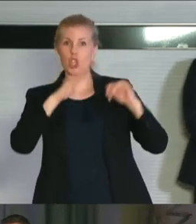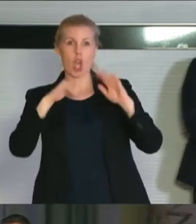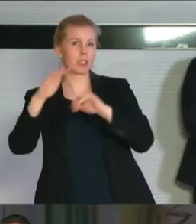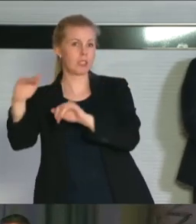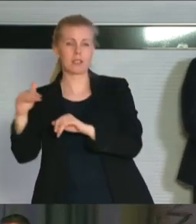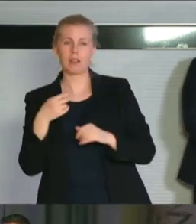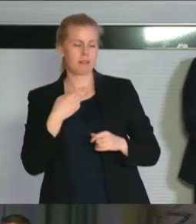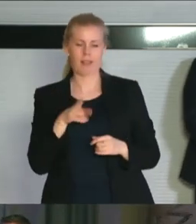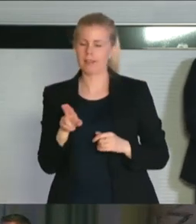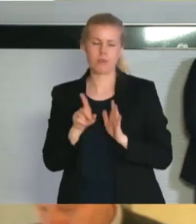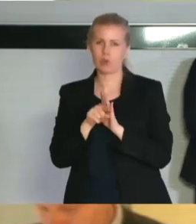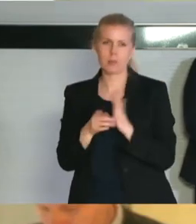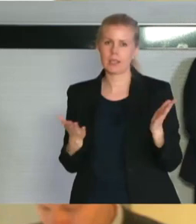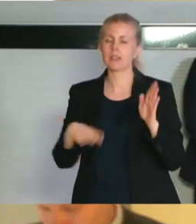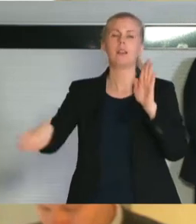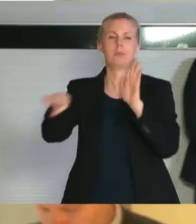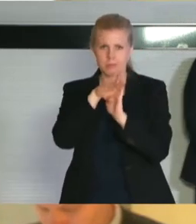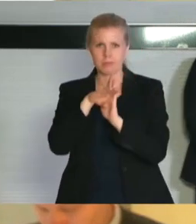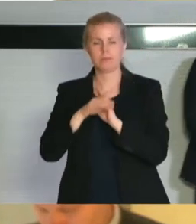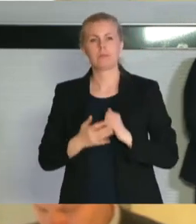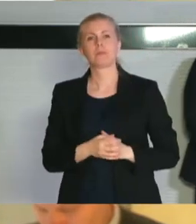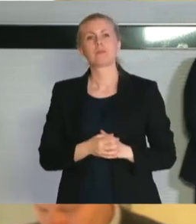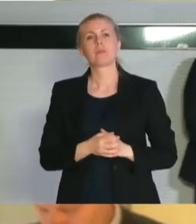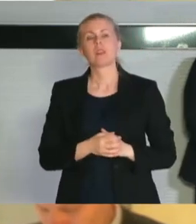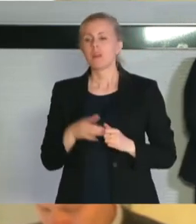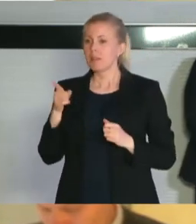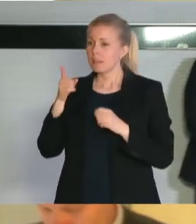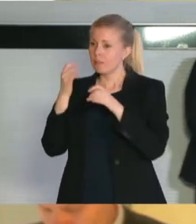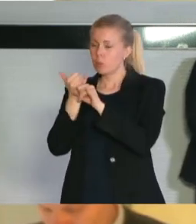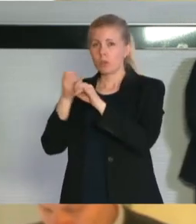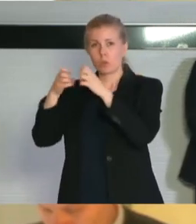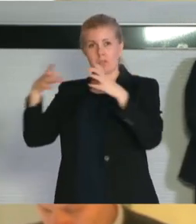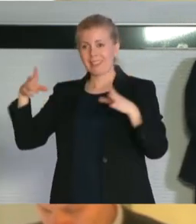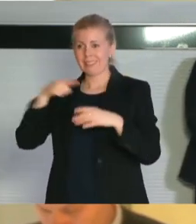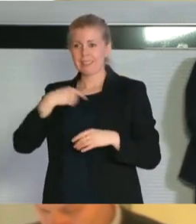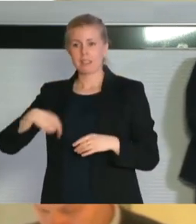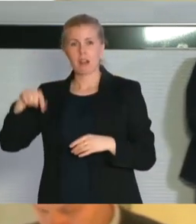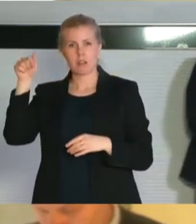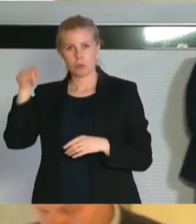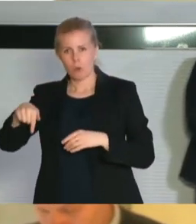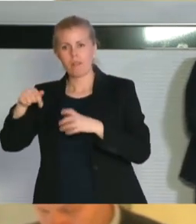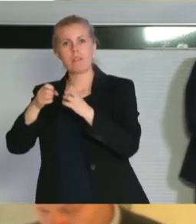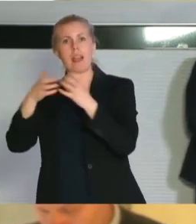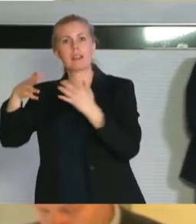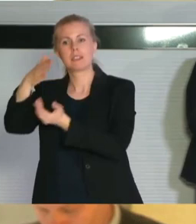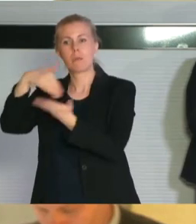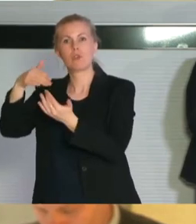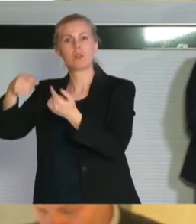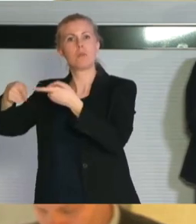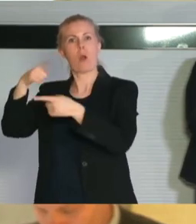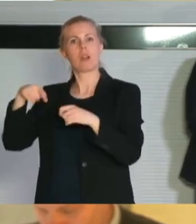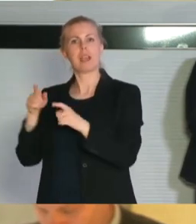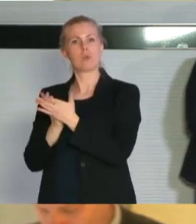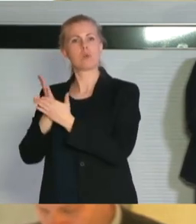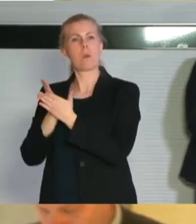Nei. Hvilken vekt kan Norge legge på utviklingen i Kina, der det er altså store samfunn som nå er på vei tilbake mot normalen etter å